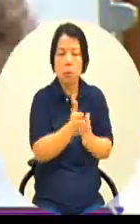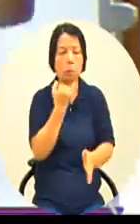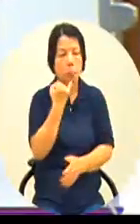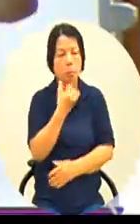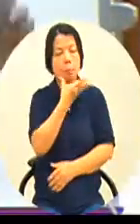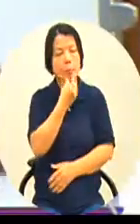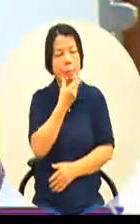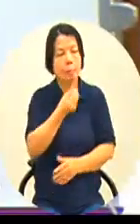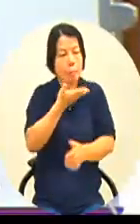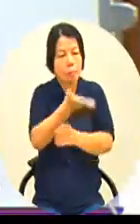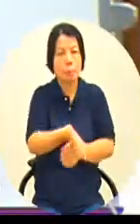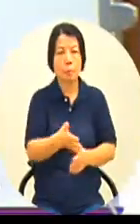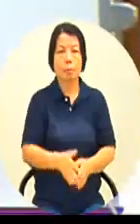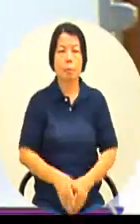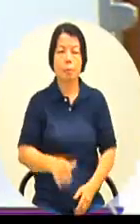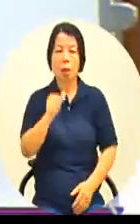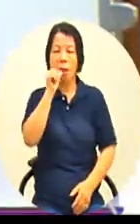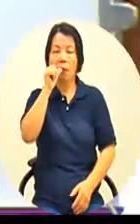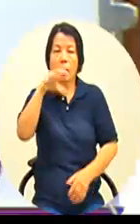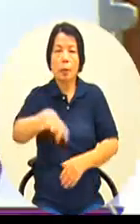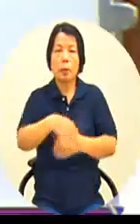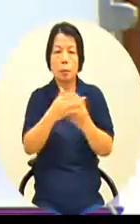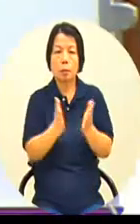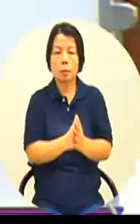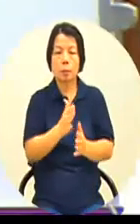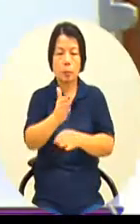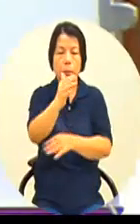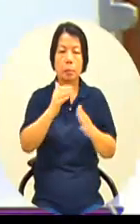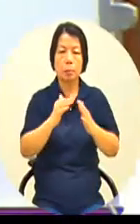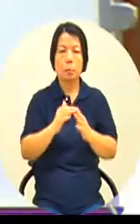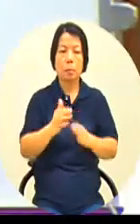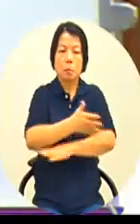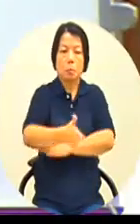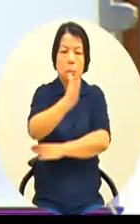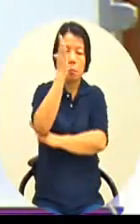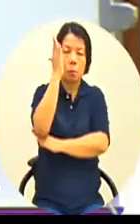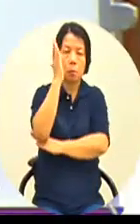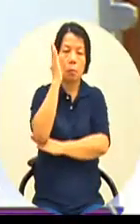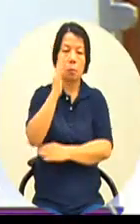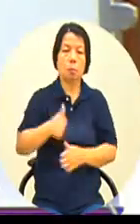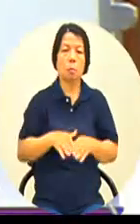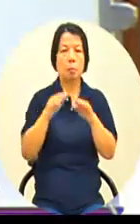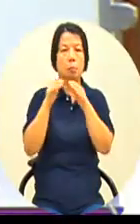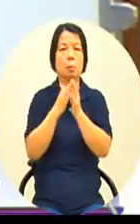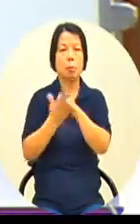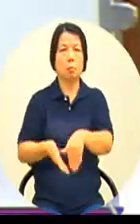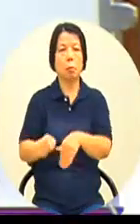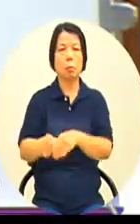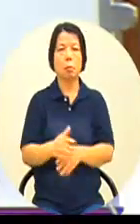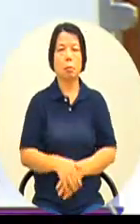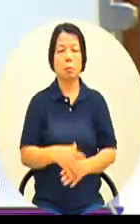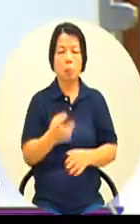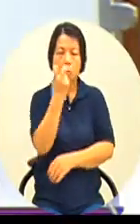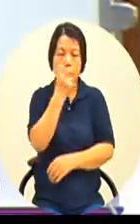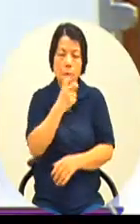哎、欸，苗栗啊，苗栗的管政府讲多大，但是哦，讲啊，你说